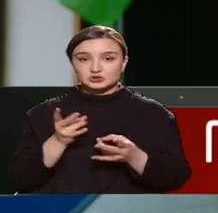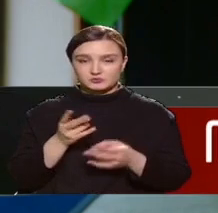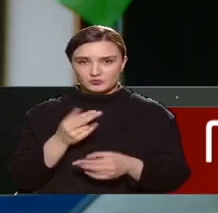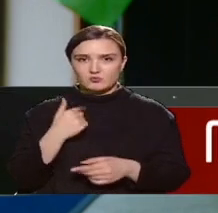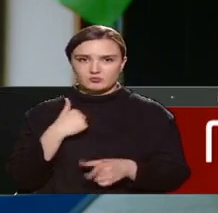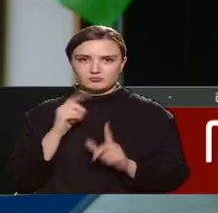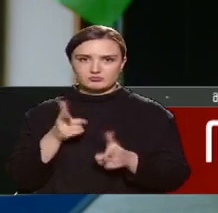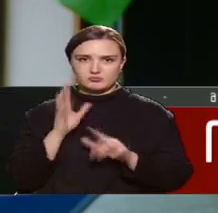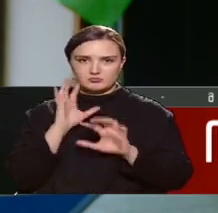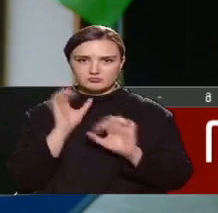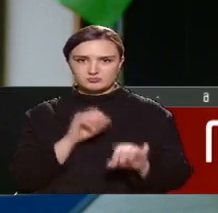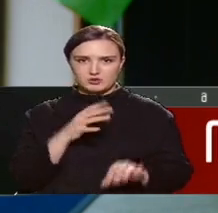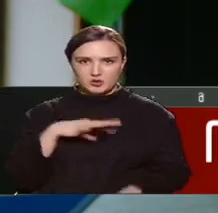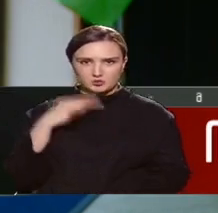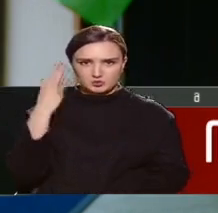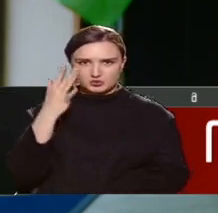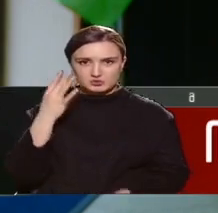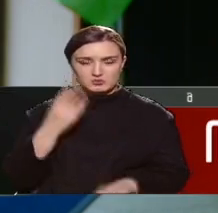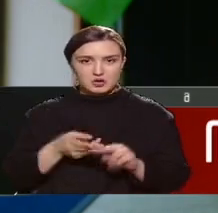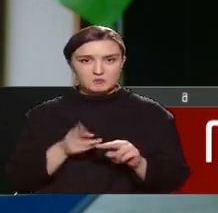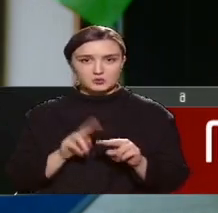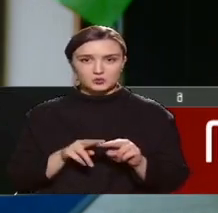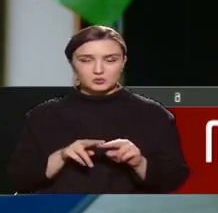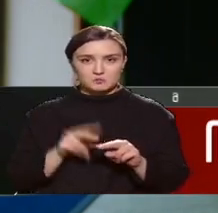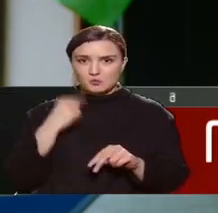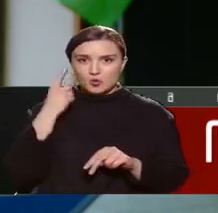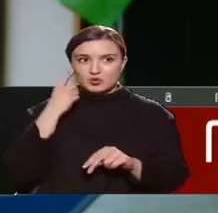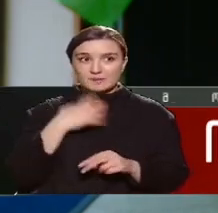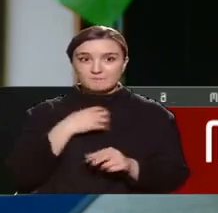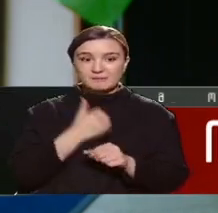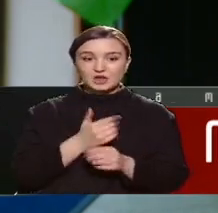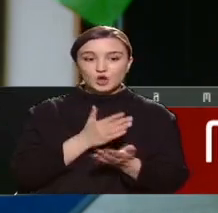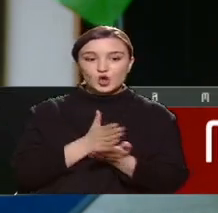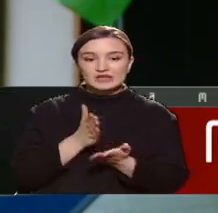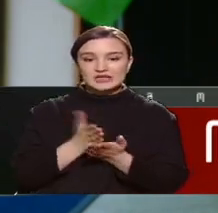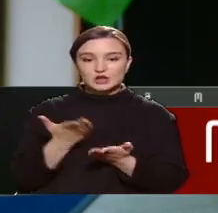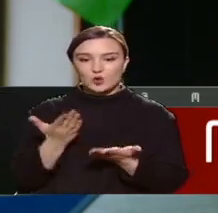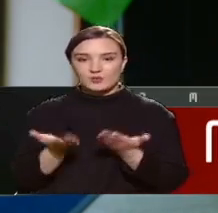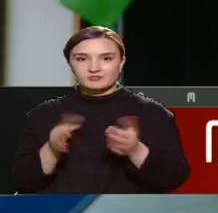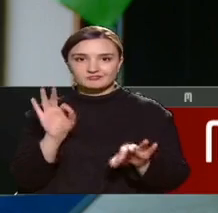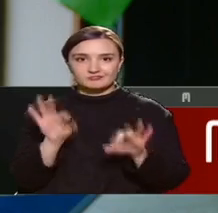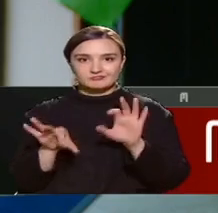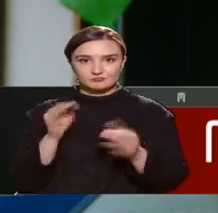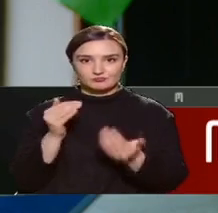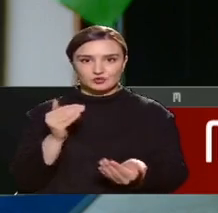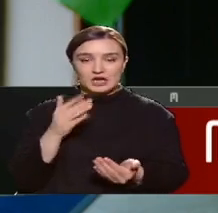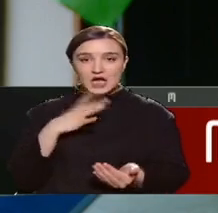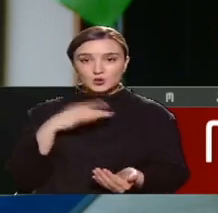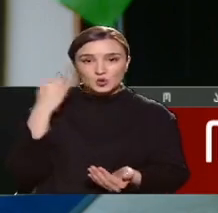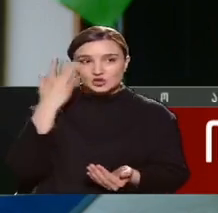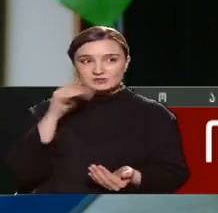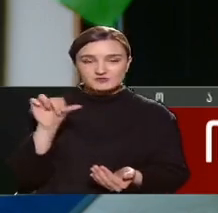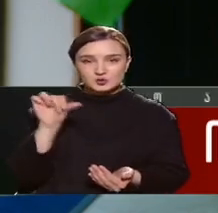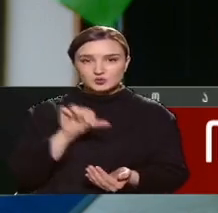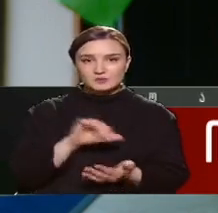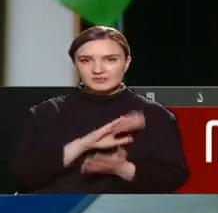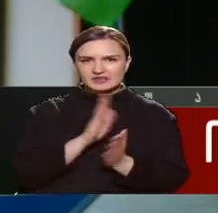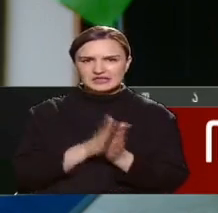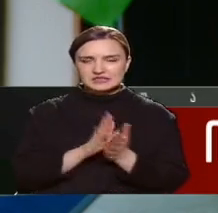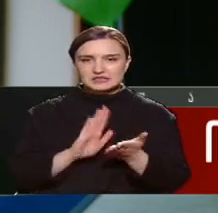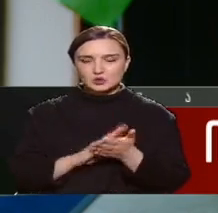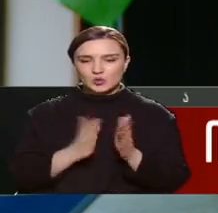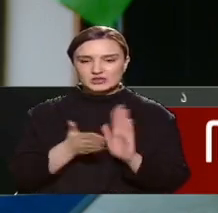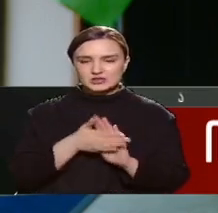მე ხარს დავაჭერ ქართულოსნებას. Ამიტომ მე გვი პრიორიტეტების ამბავია და ძალიან ცუდია, რომ ქართულოსნებას ეს თელი სიტუაცია